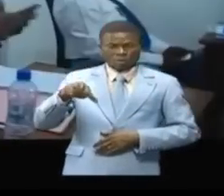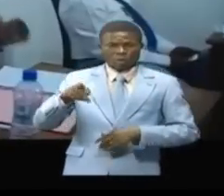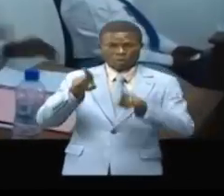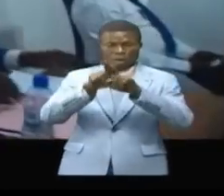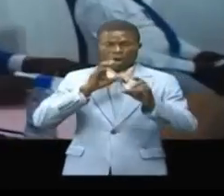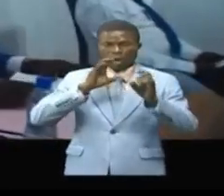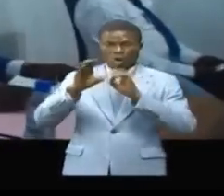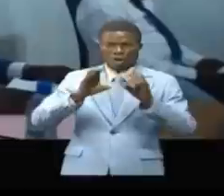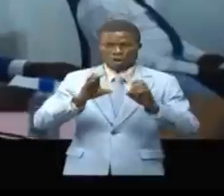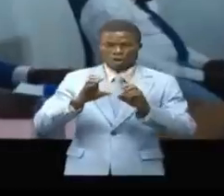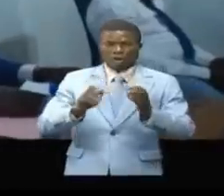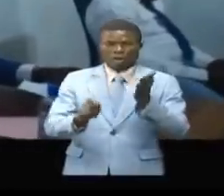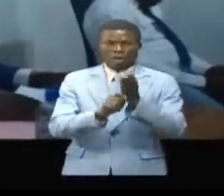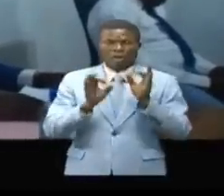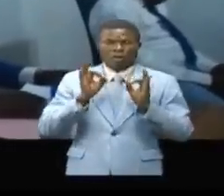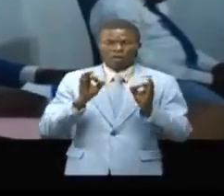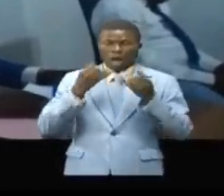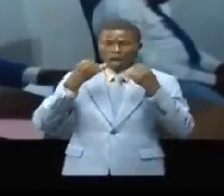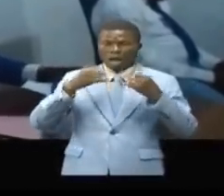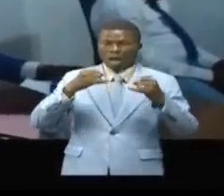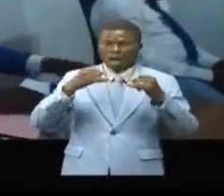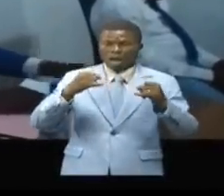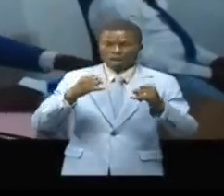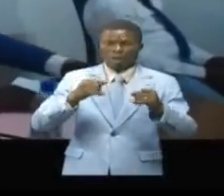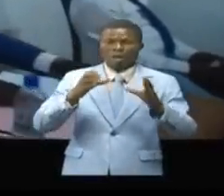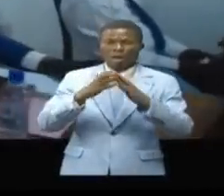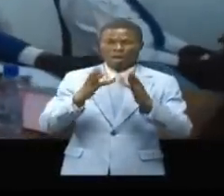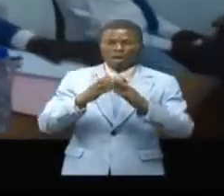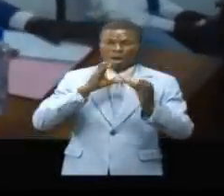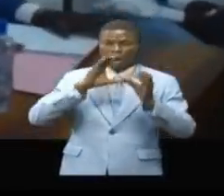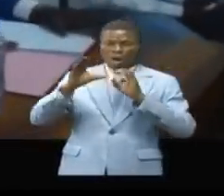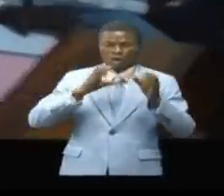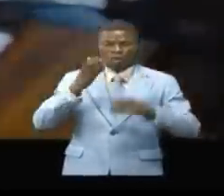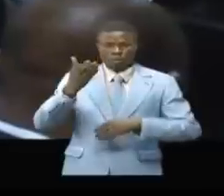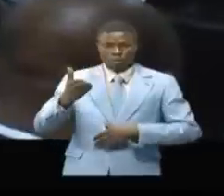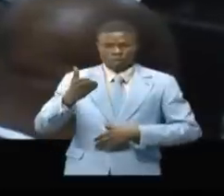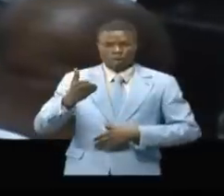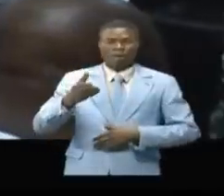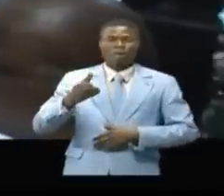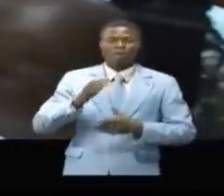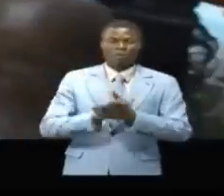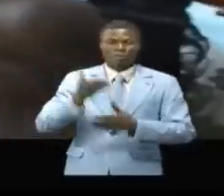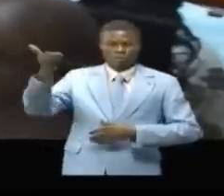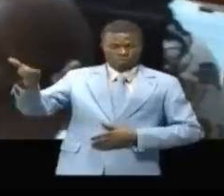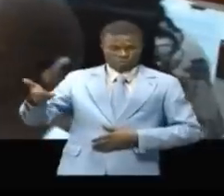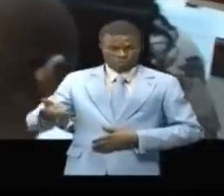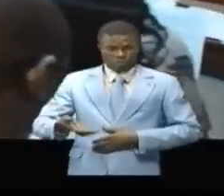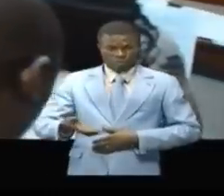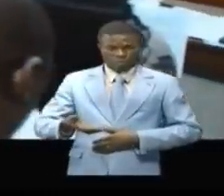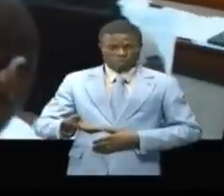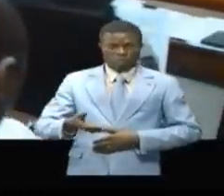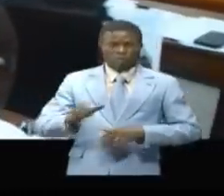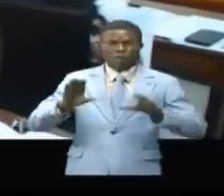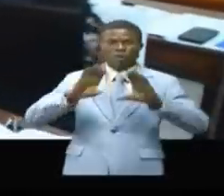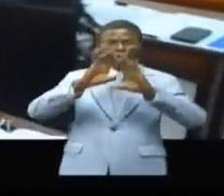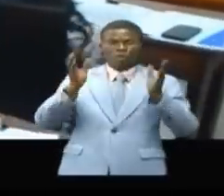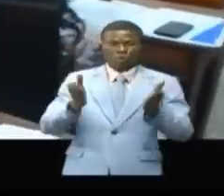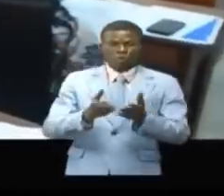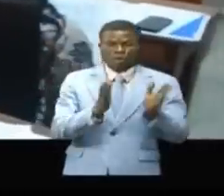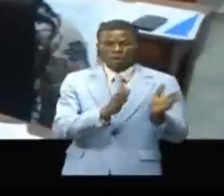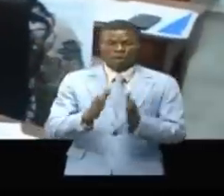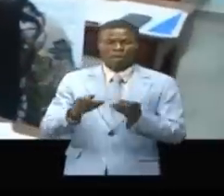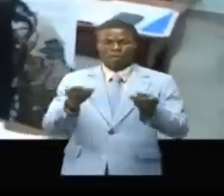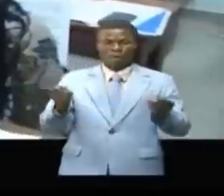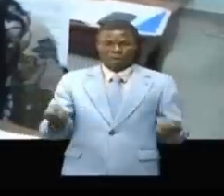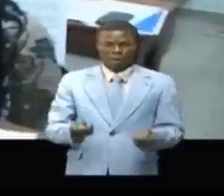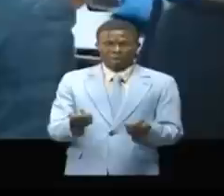Télécommunications et Nouvelles Technologies de l'Information et de la Communication, Augustin Kibasa Maliba, a été reçu par la Commission de l'Aménagement du